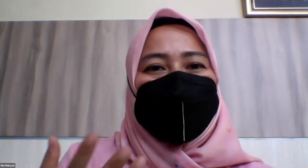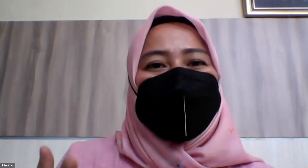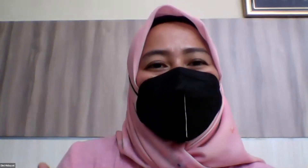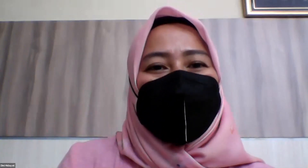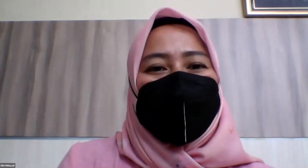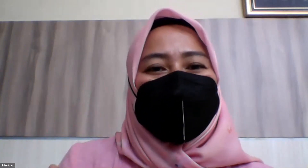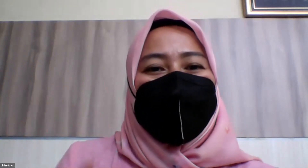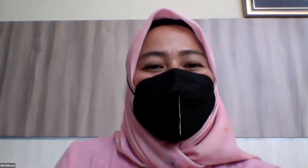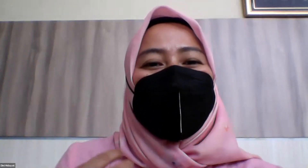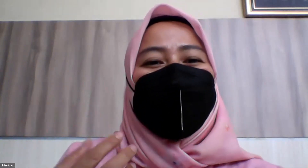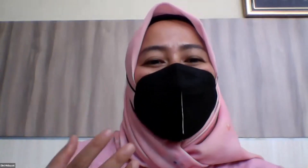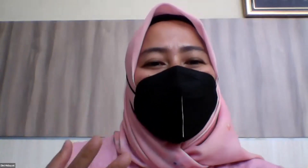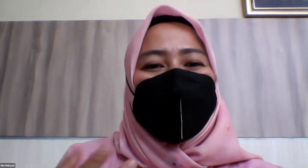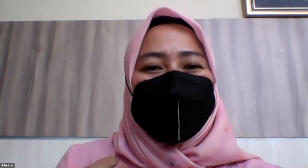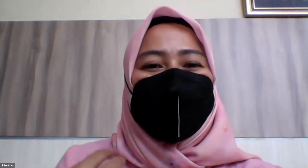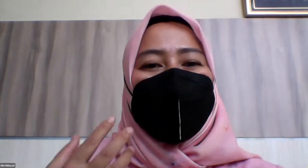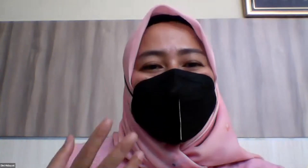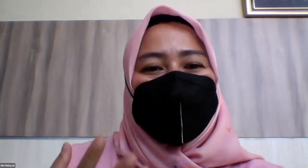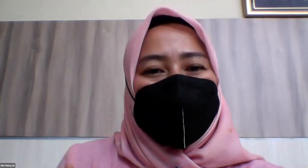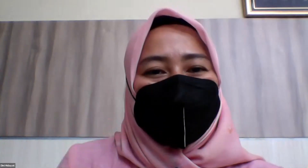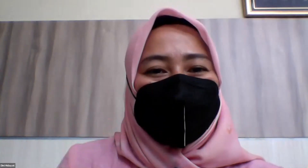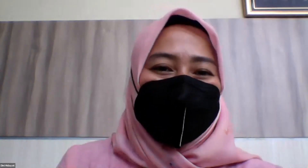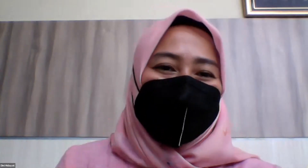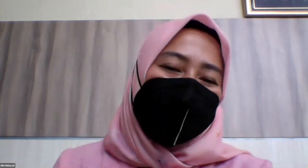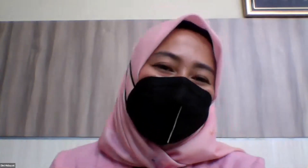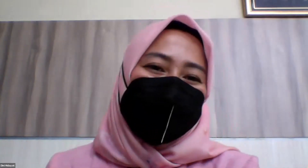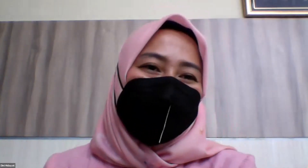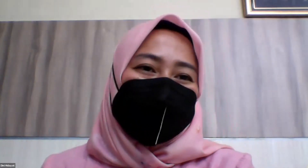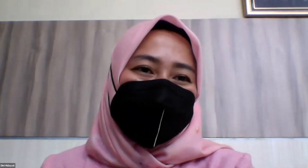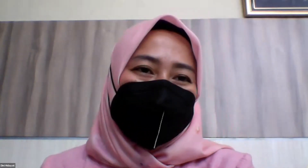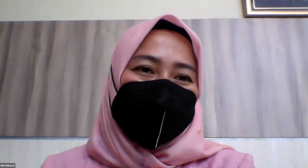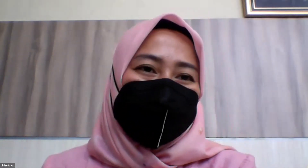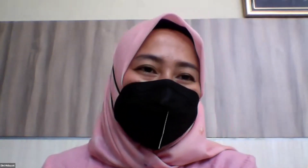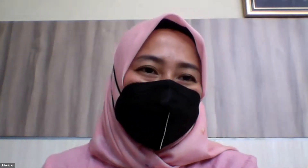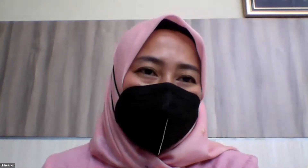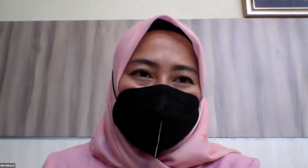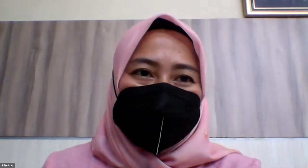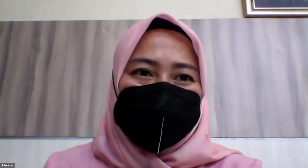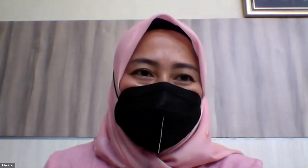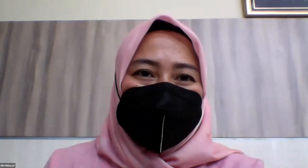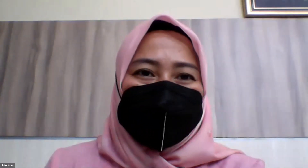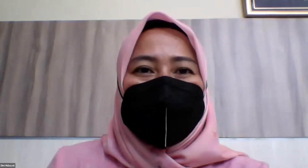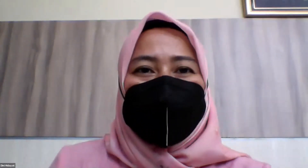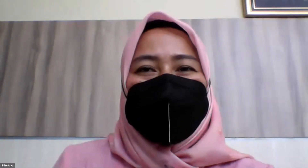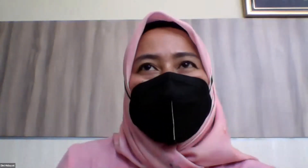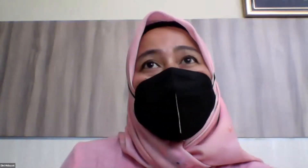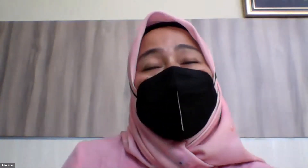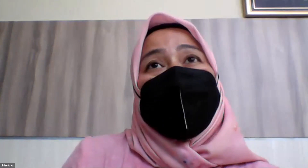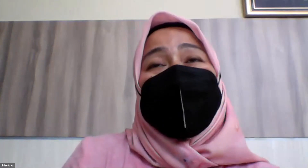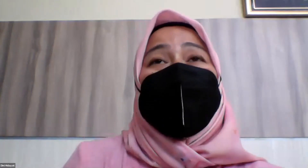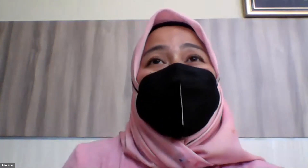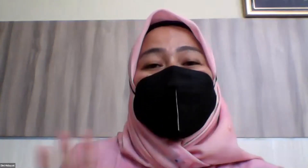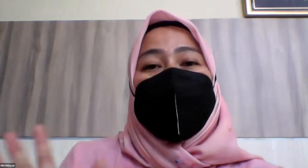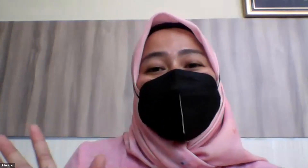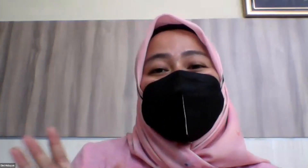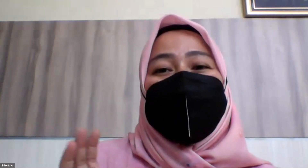hewani, sayuran, buah-buahan, minum air putih 8 sampai 12 gelas per hari, tidak ada